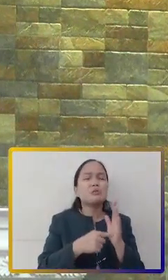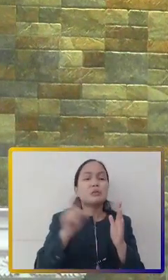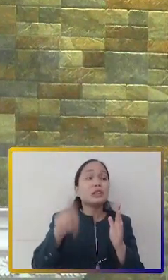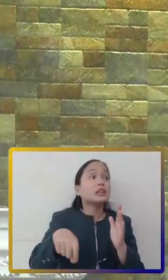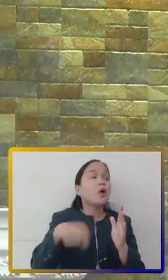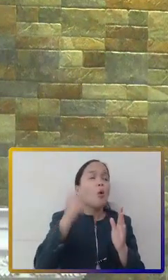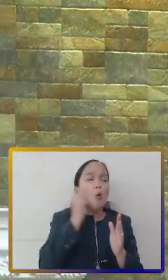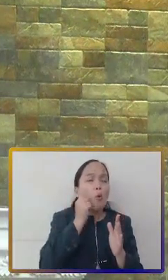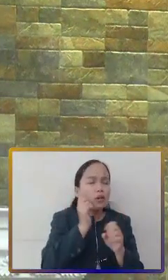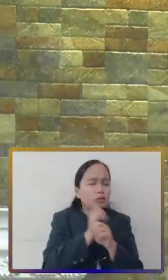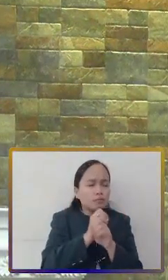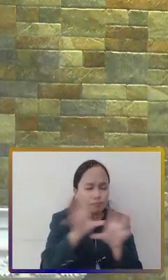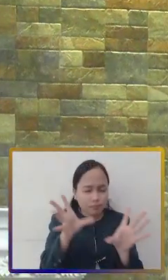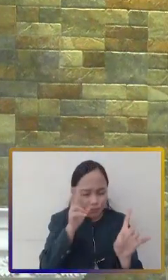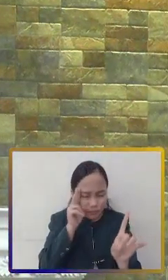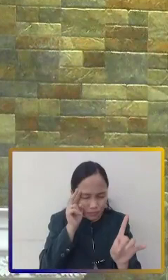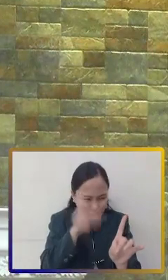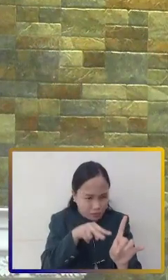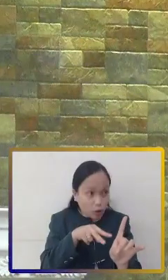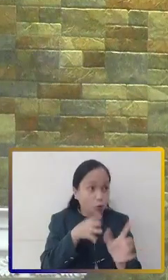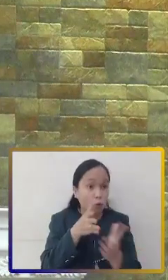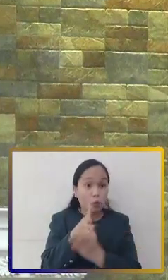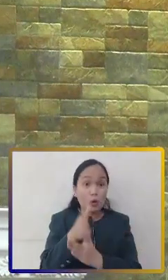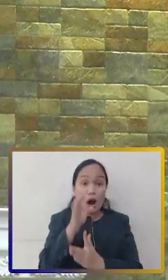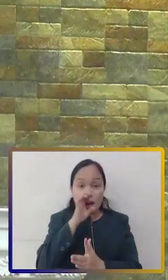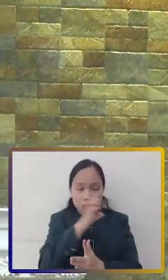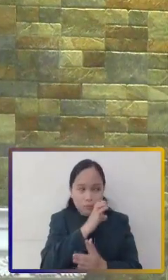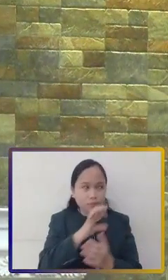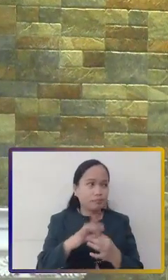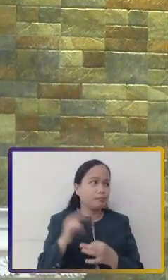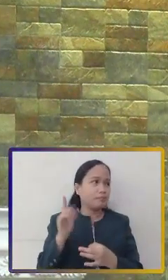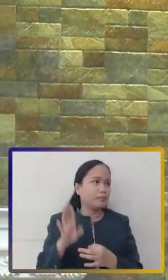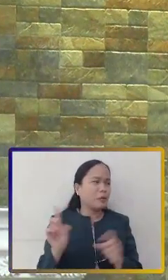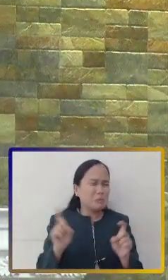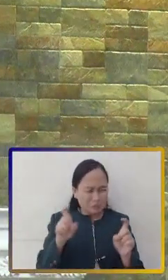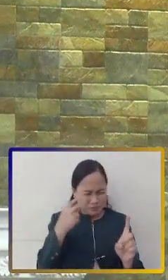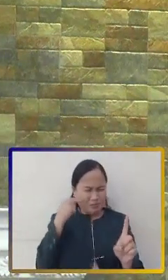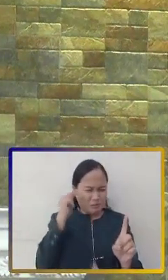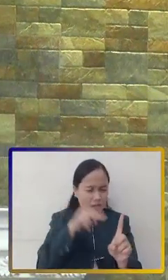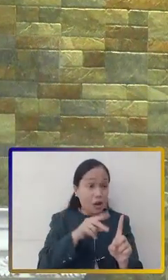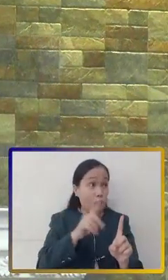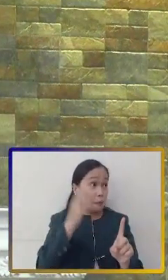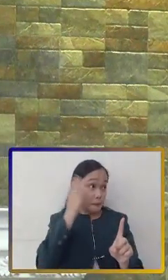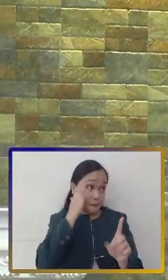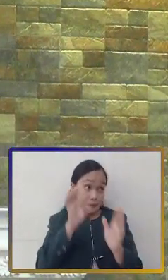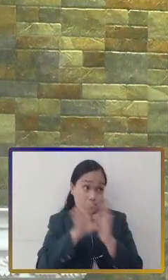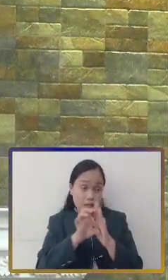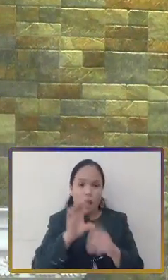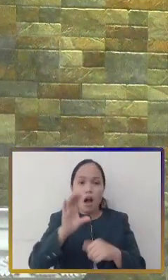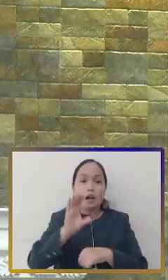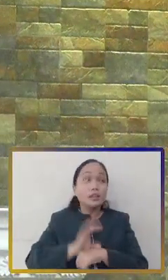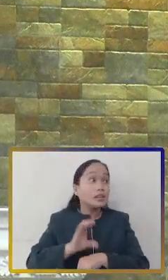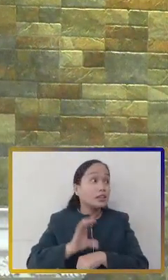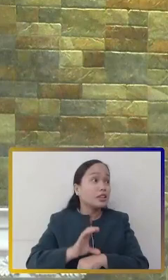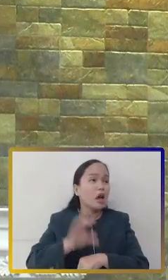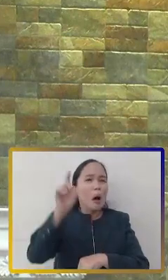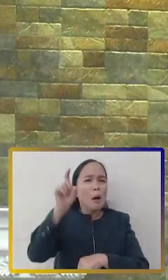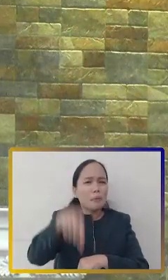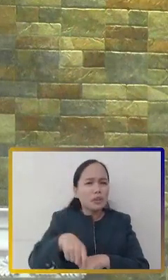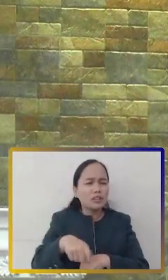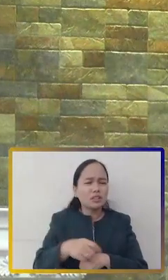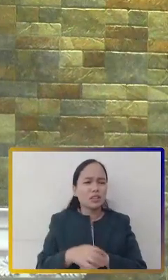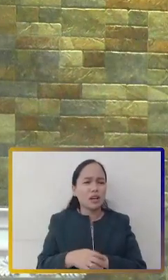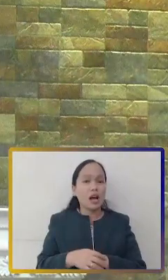always be clearly seen through the eyes of God. You see? Ang isang simbahan ay dapat makikita, it